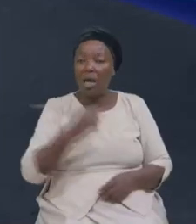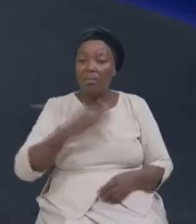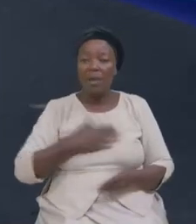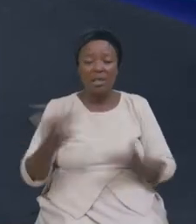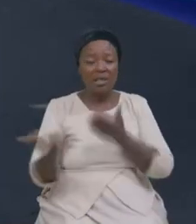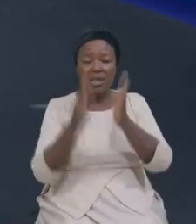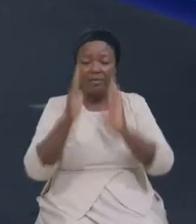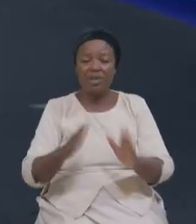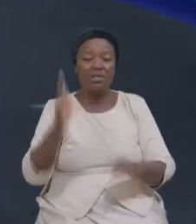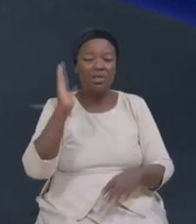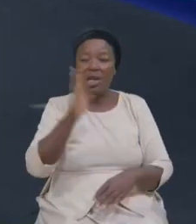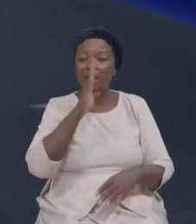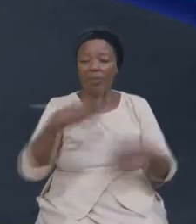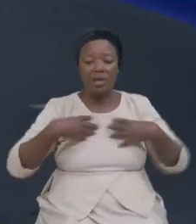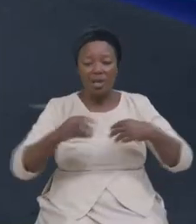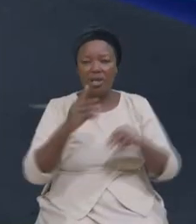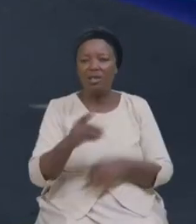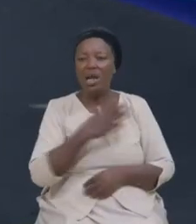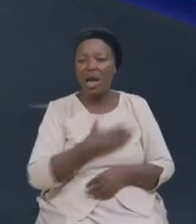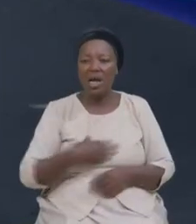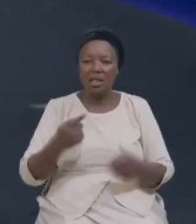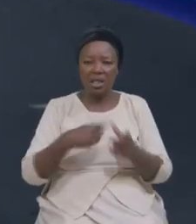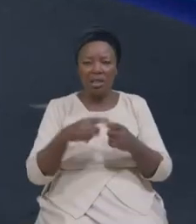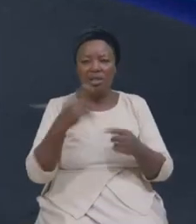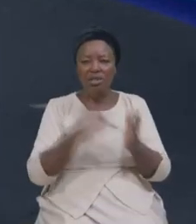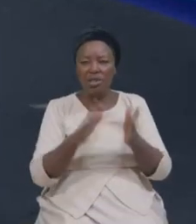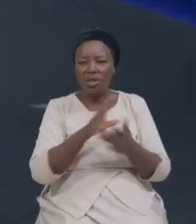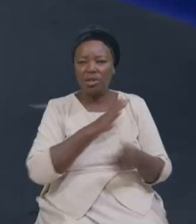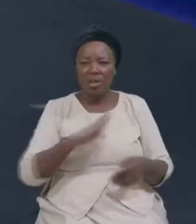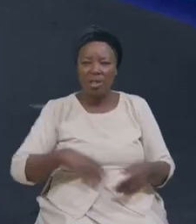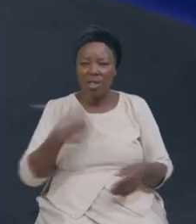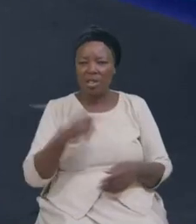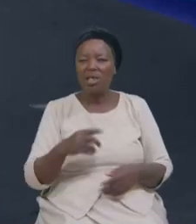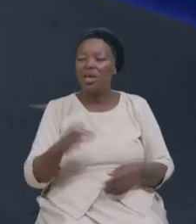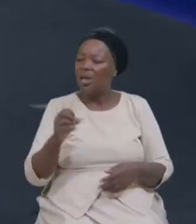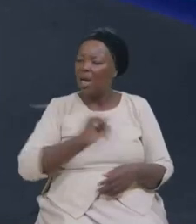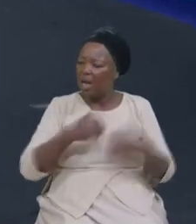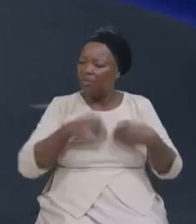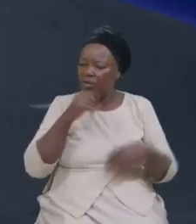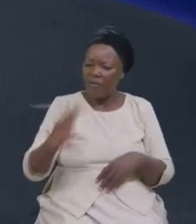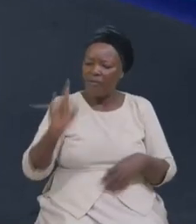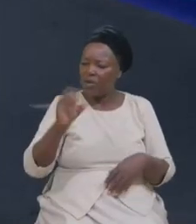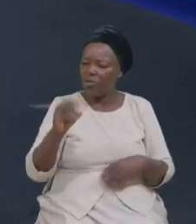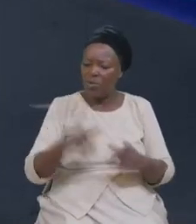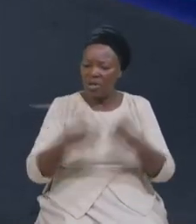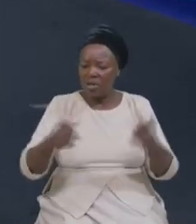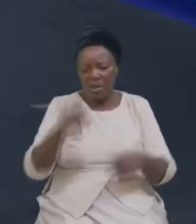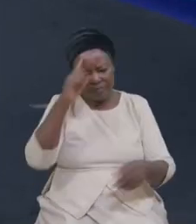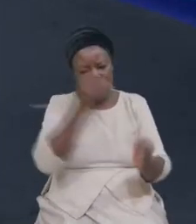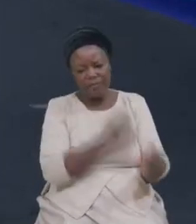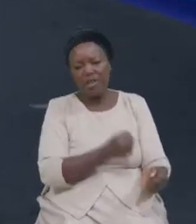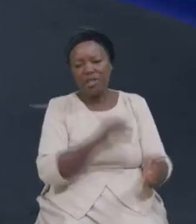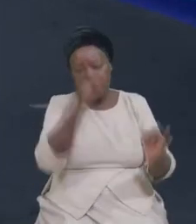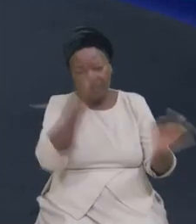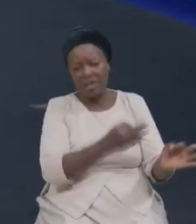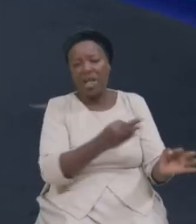guéri. Et Jésus a dit, je n'ai pas trouvé une si grande foi, même pas en Israël. Et il dit,